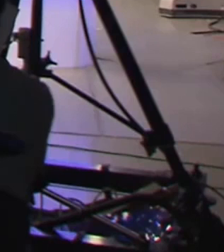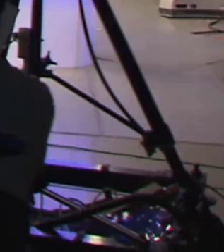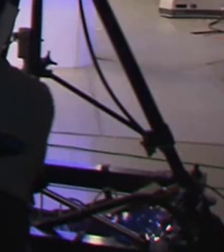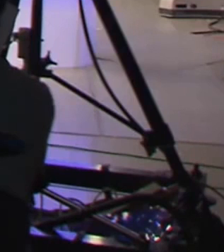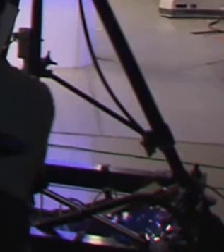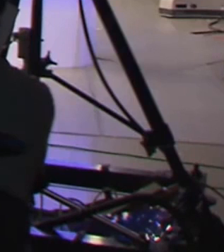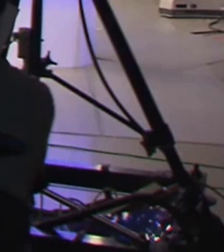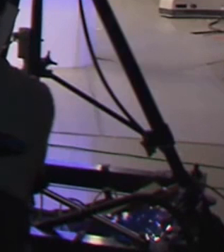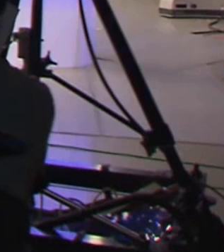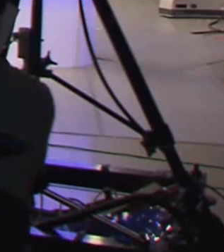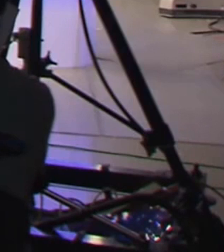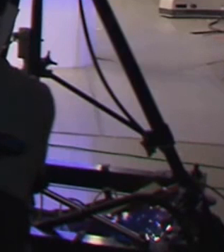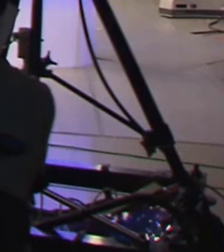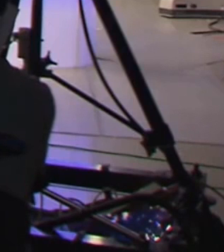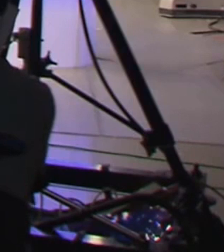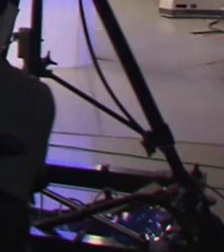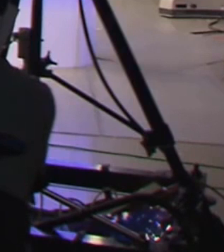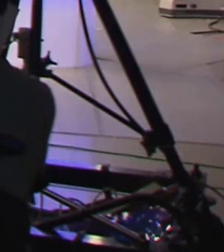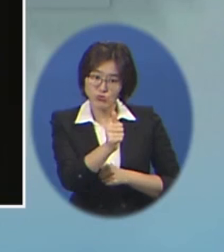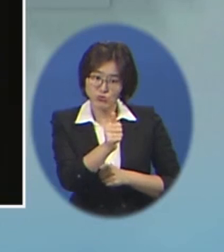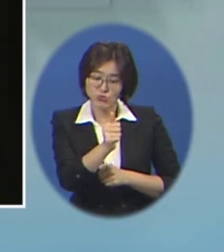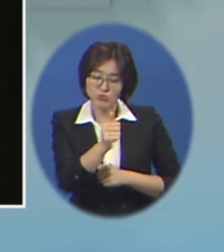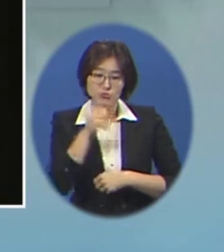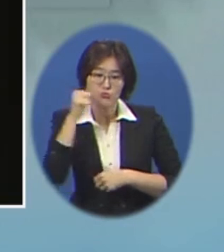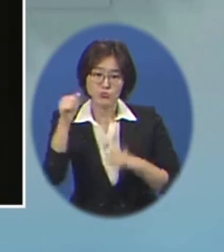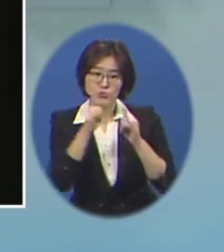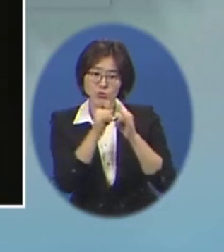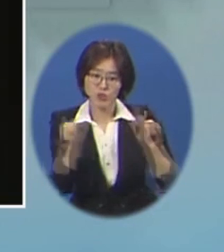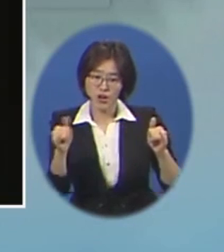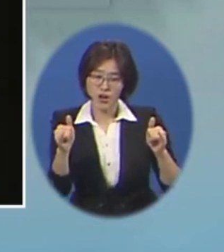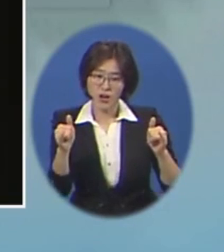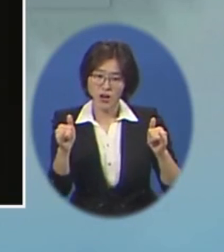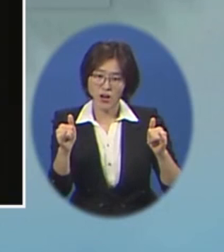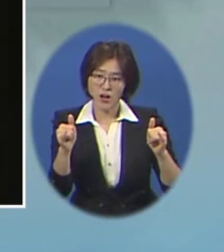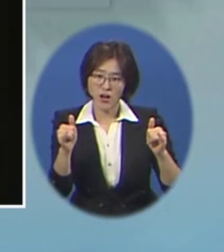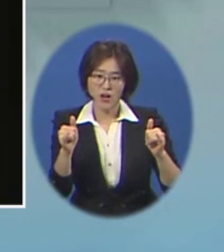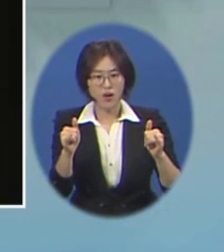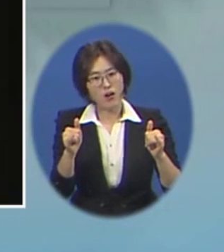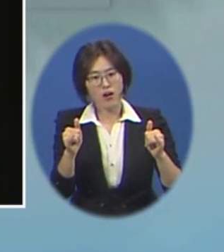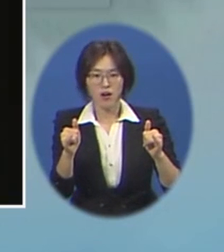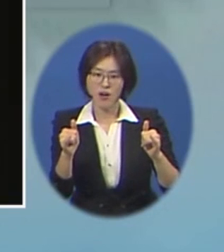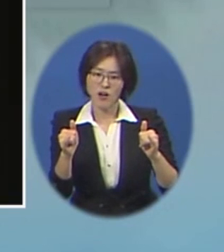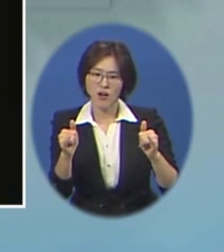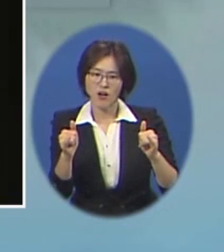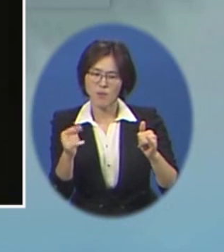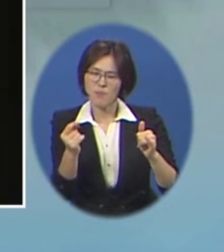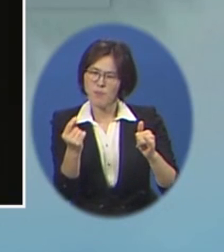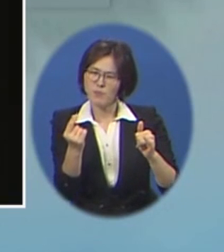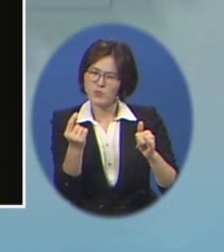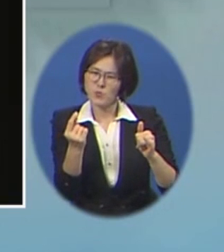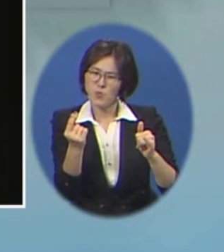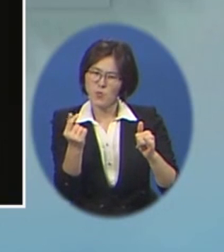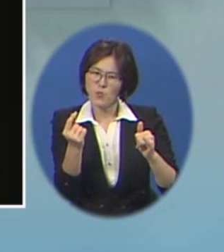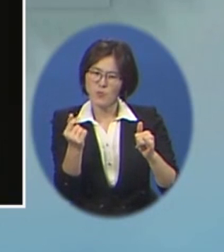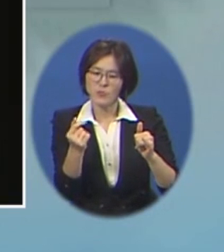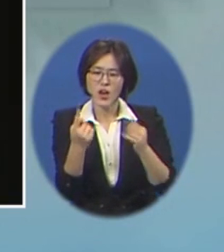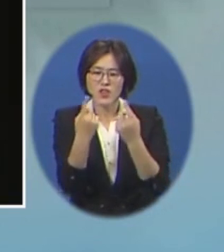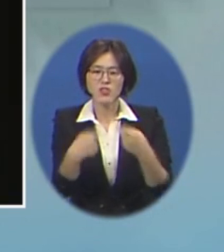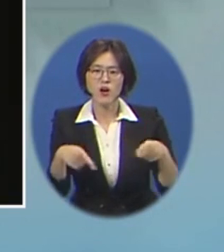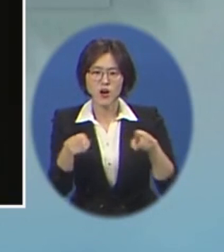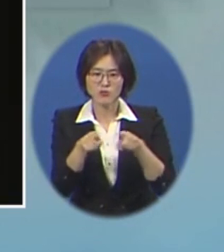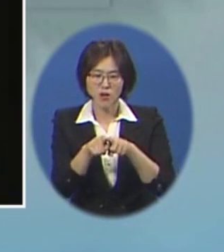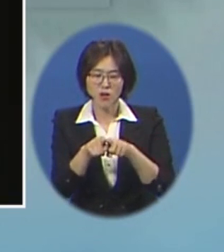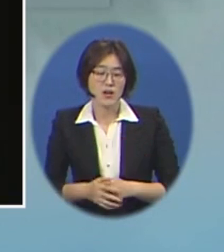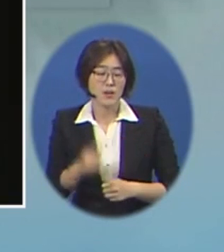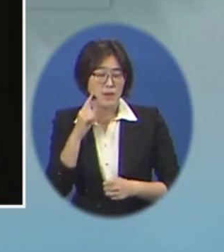싶 자질 공방을 벌이기도 했습니다 후문 힘의 오히려 색깔은 안 보이고 어떻게 보면 문재인 대통령 집권